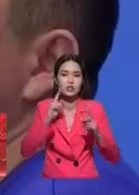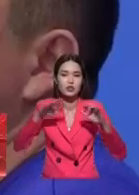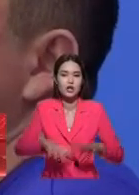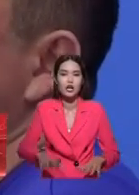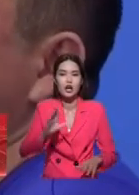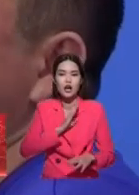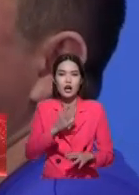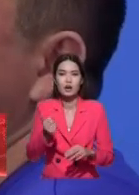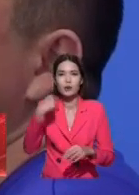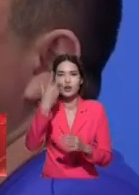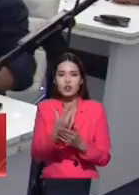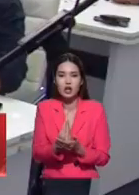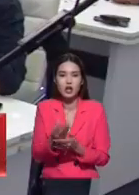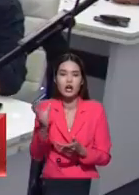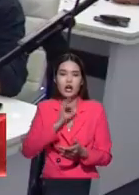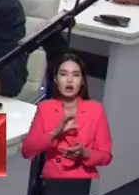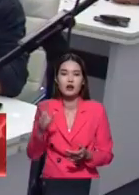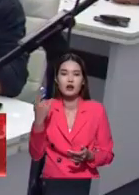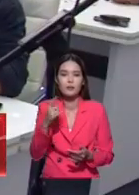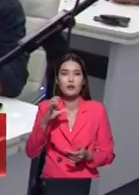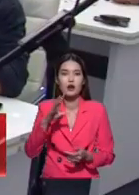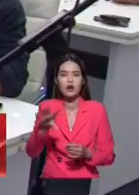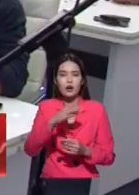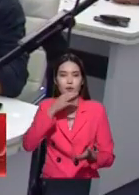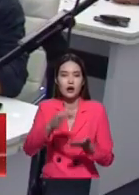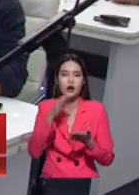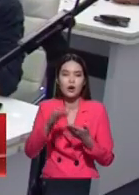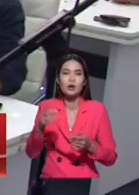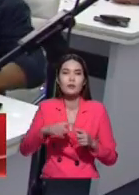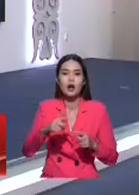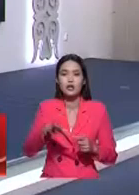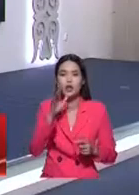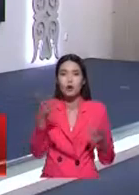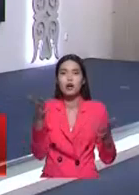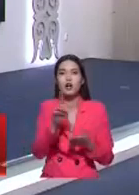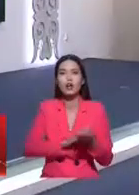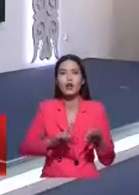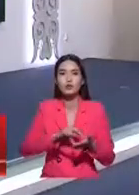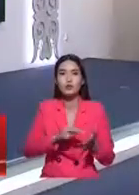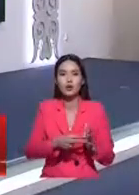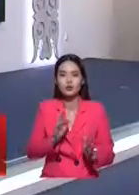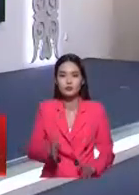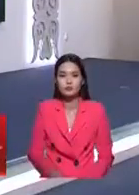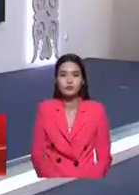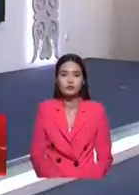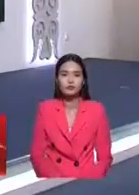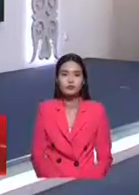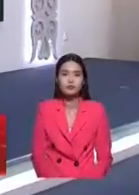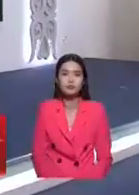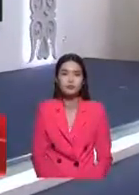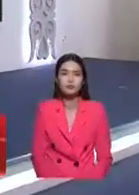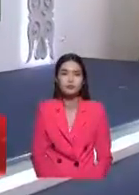негізгі мәселе төңірегінде салмақты сауалдарға тұшымды жауап берді. Алдағы уақытта тағы да жүздесулер жоспарланған. Сүндет Оралбеков, Астана Таймс.